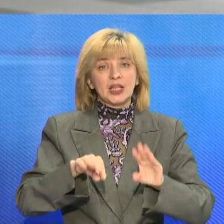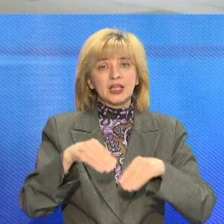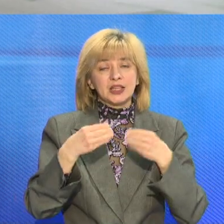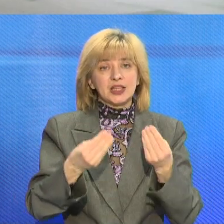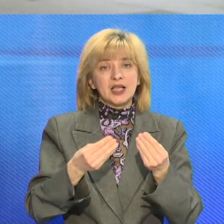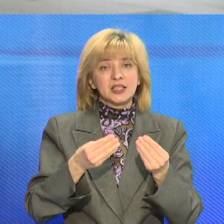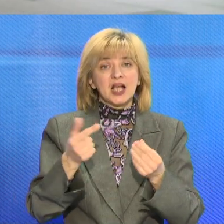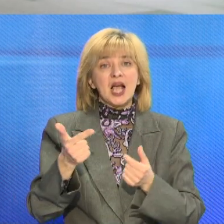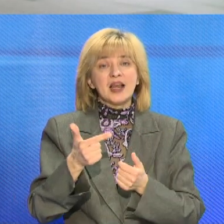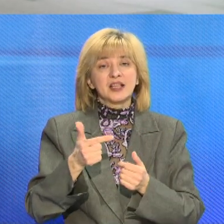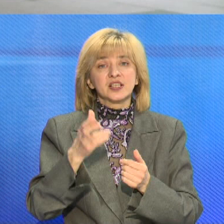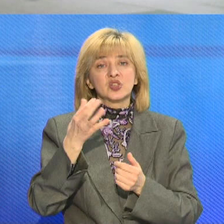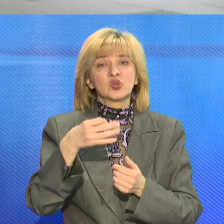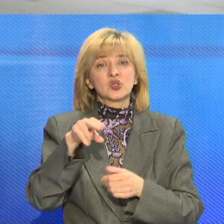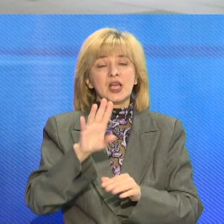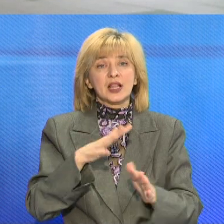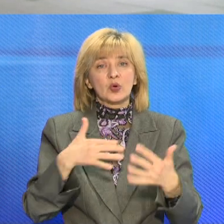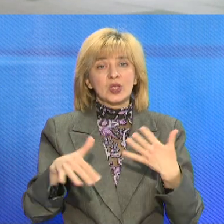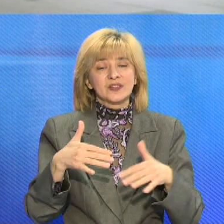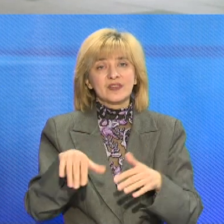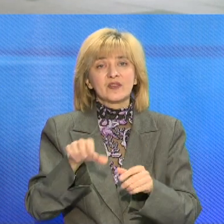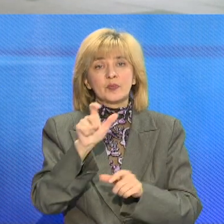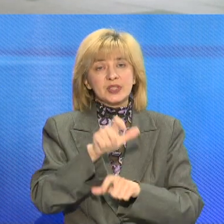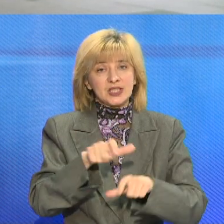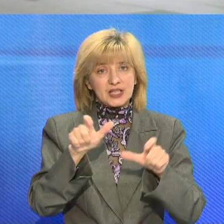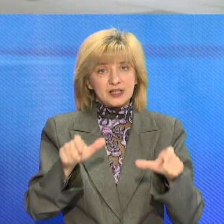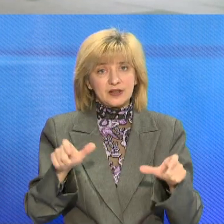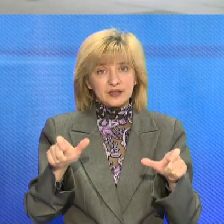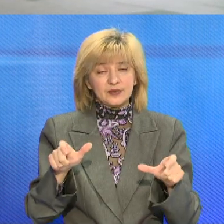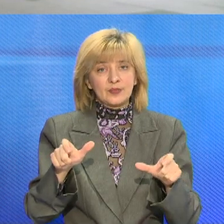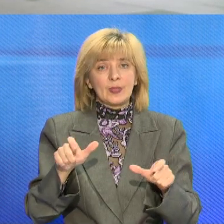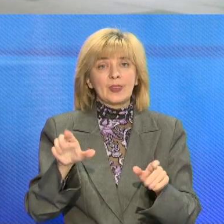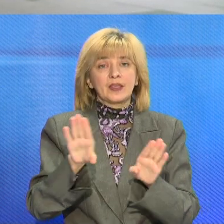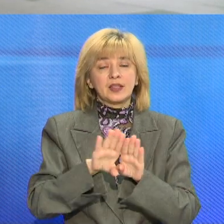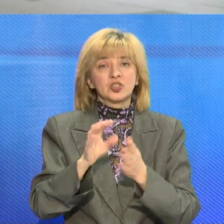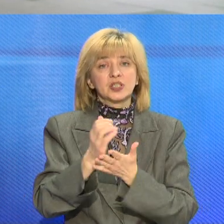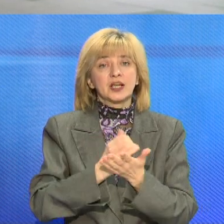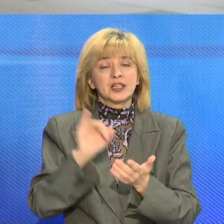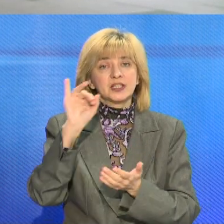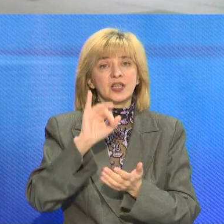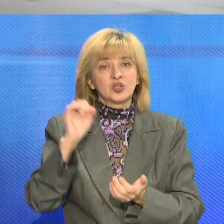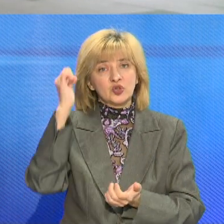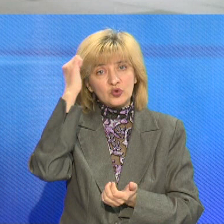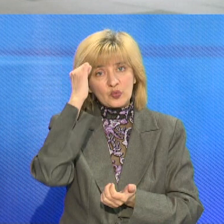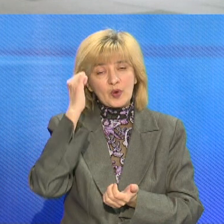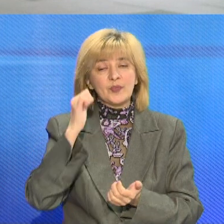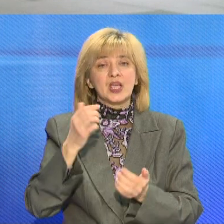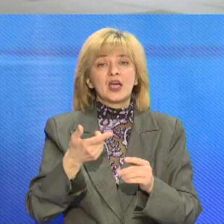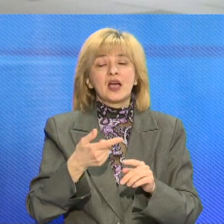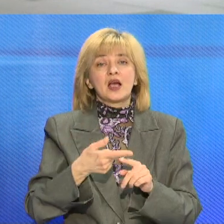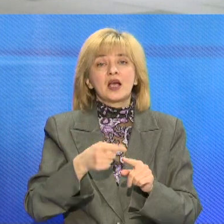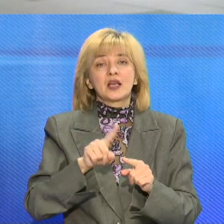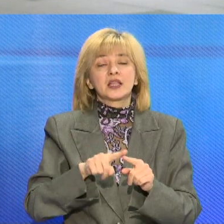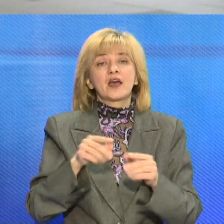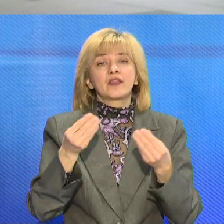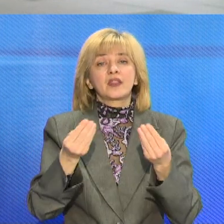населения, сохранить историческую память, то, что немаловажно. Ну и с другой стороны, это, наверное, дает возможность нам противостоять, вот то,